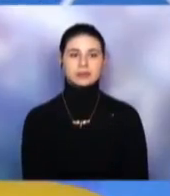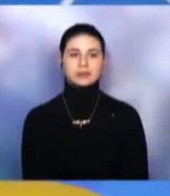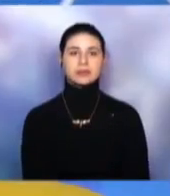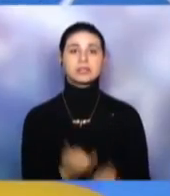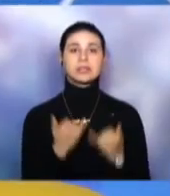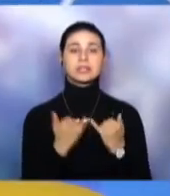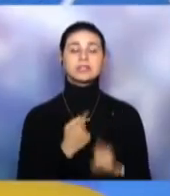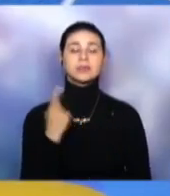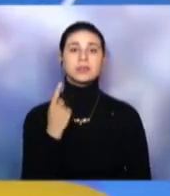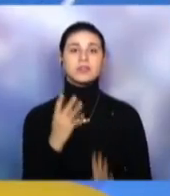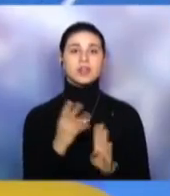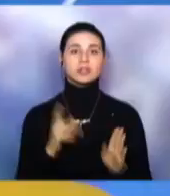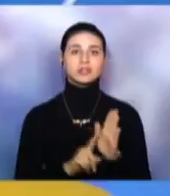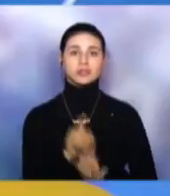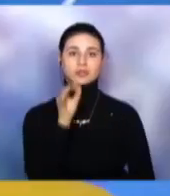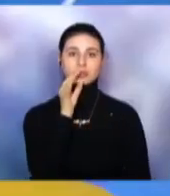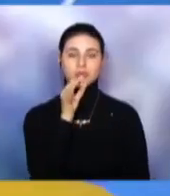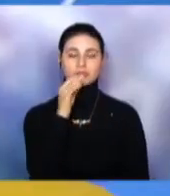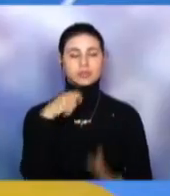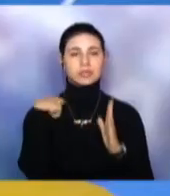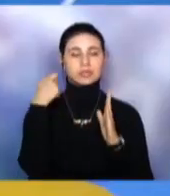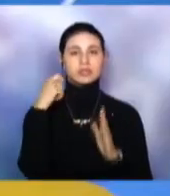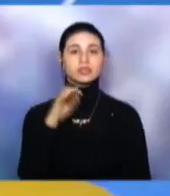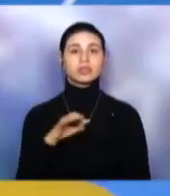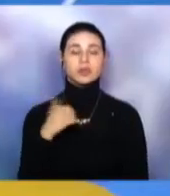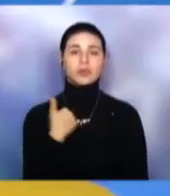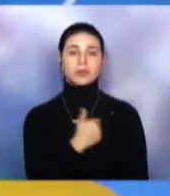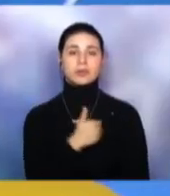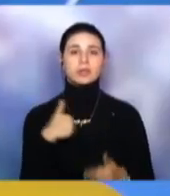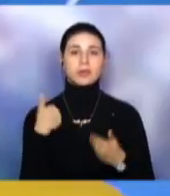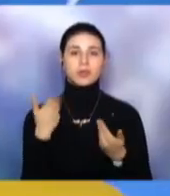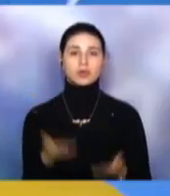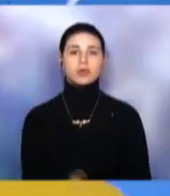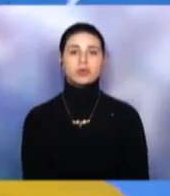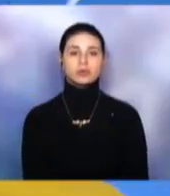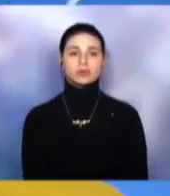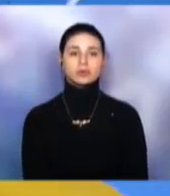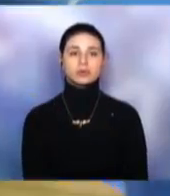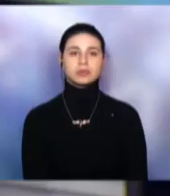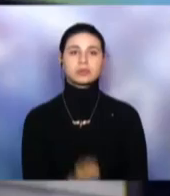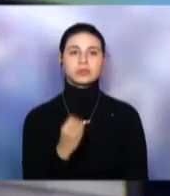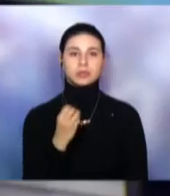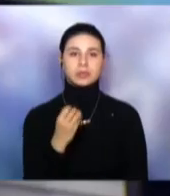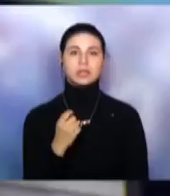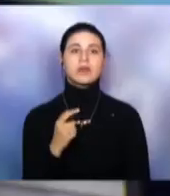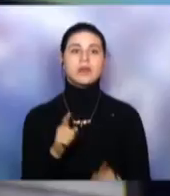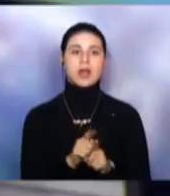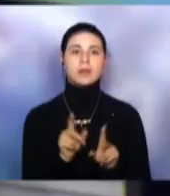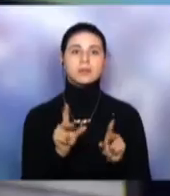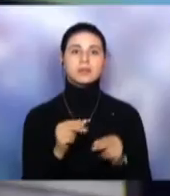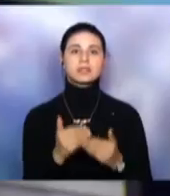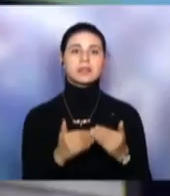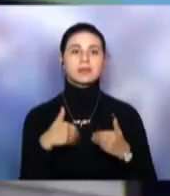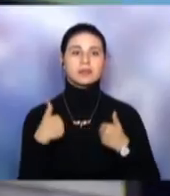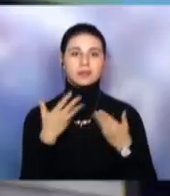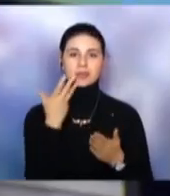დღეს პირველ რიგში სანამ დავიწყებ სიუჟეტზე საუბარს, მინდა მოგილოცო. კიდევ მორიგი წარმატება